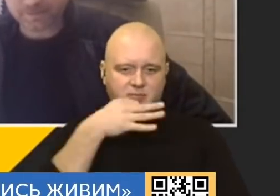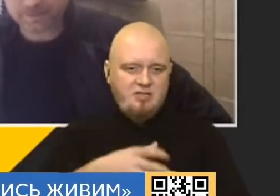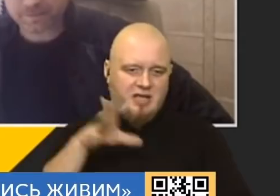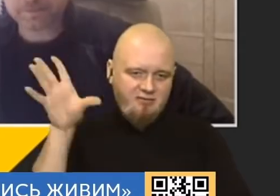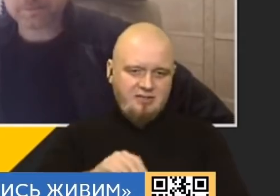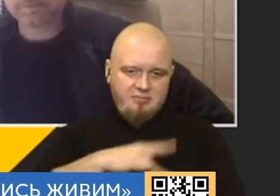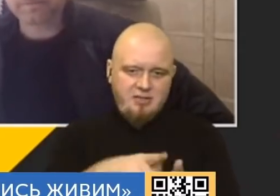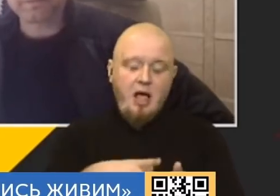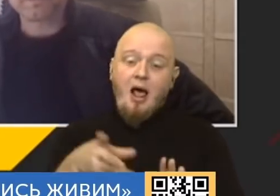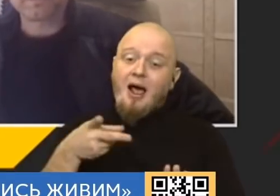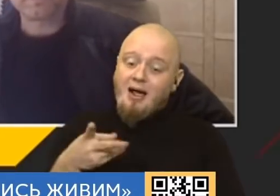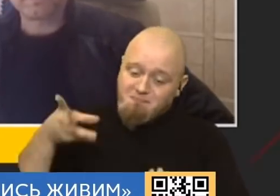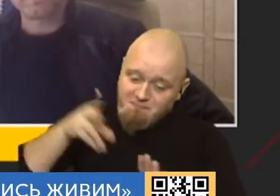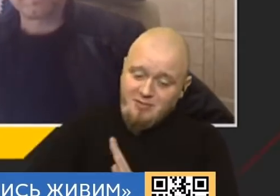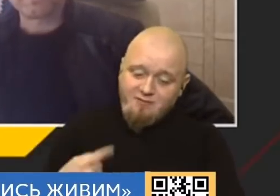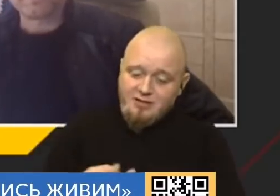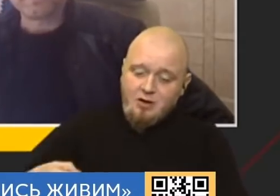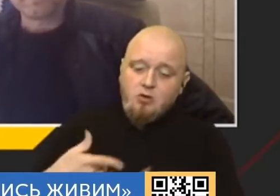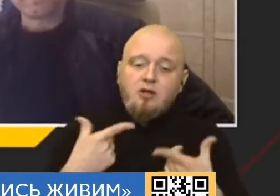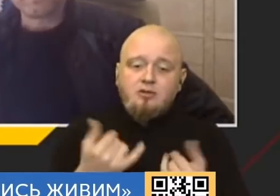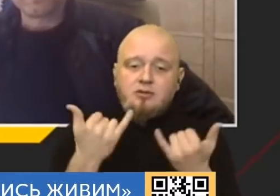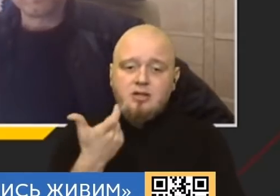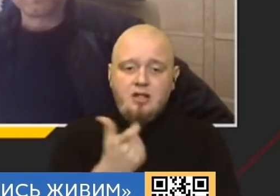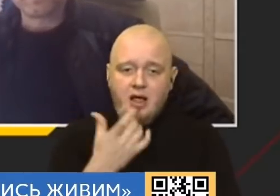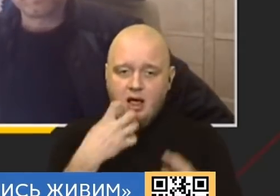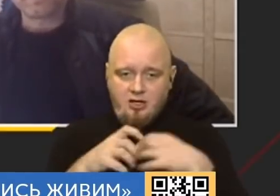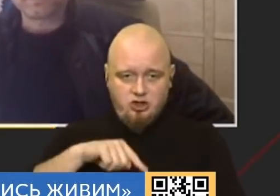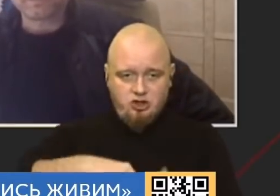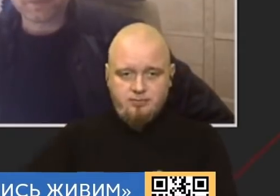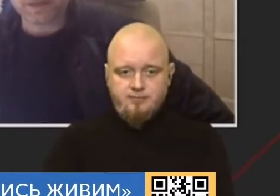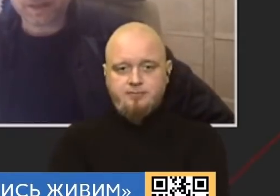але в тому числі і в тих регіонах, де зараз найгарячіше?